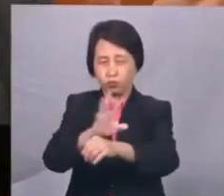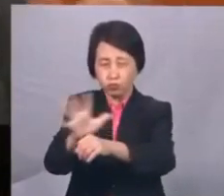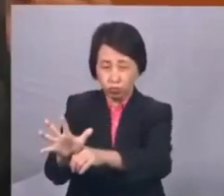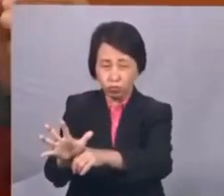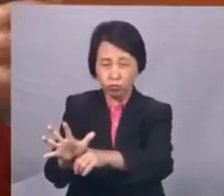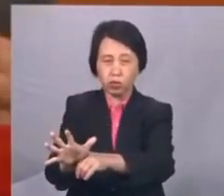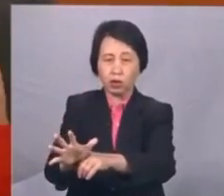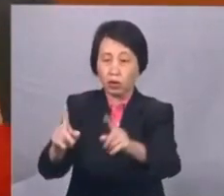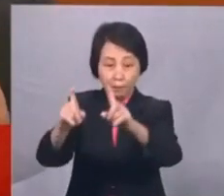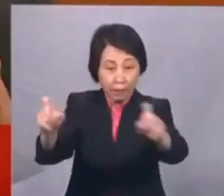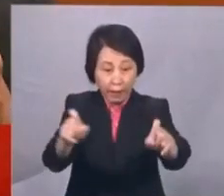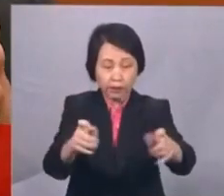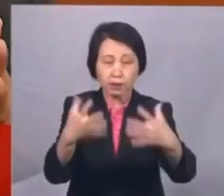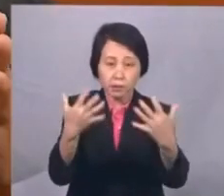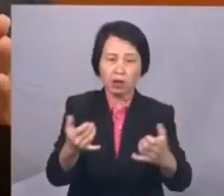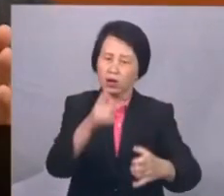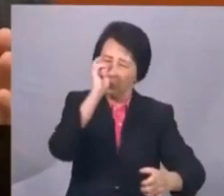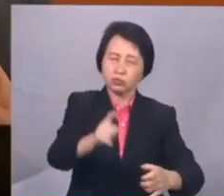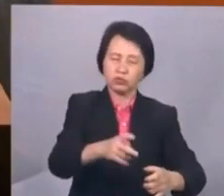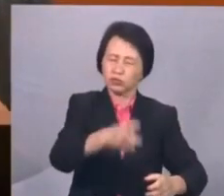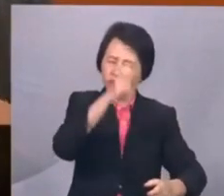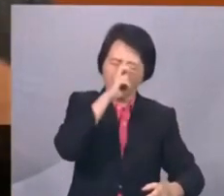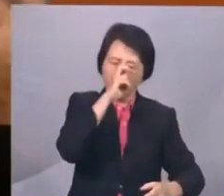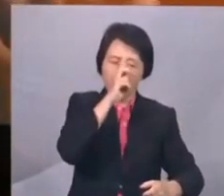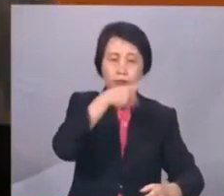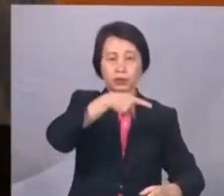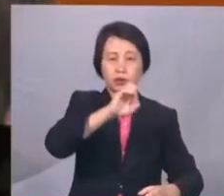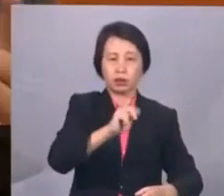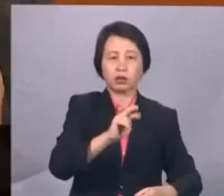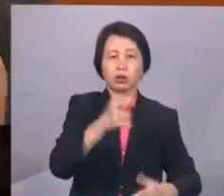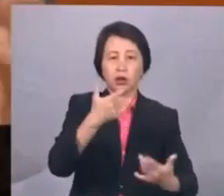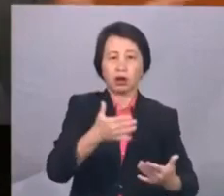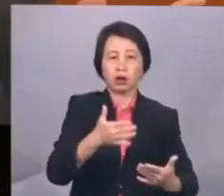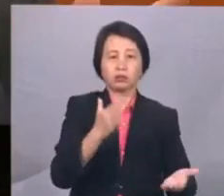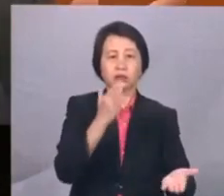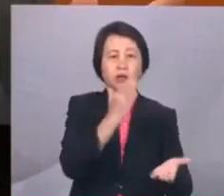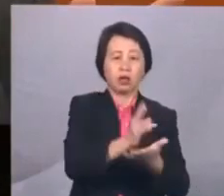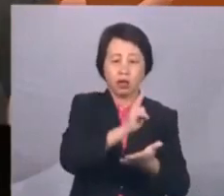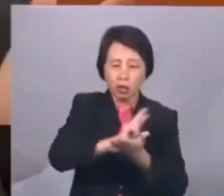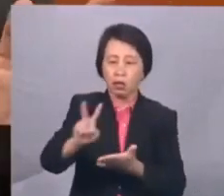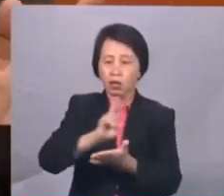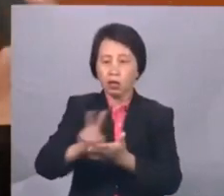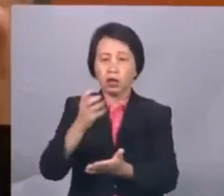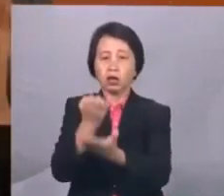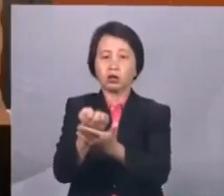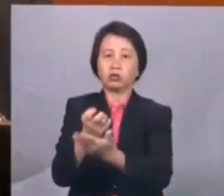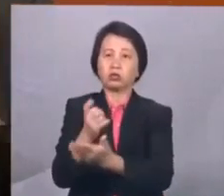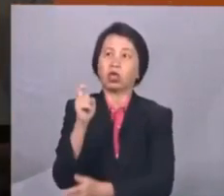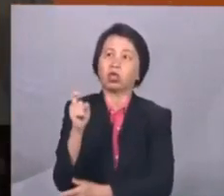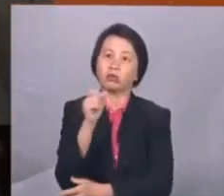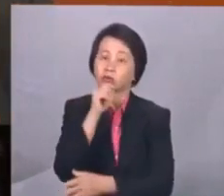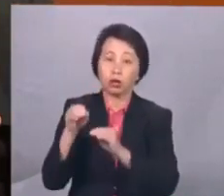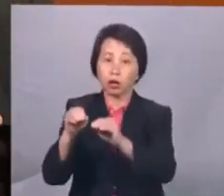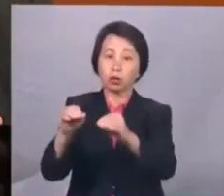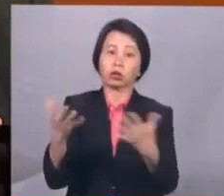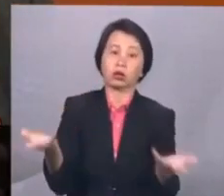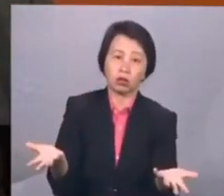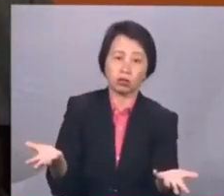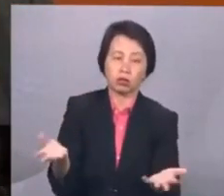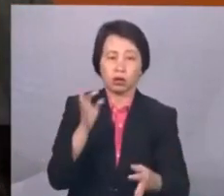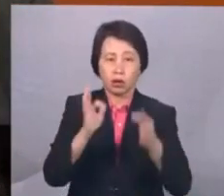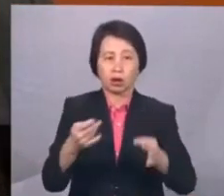mulai emboss kata nanti kita sambung lagi ekonomi ya Batak bergerak dan sebagainya jadi kalau kita